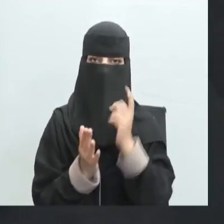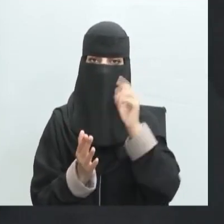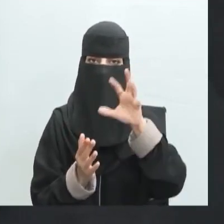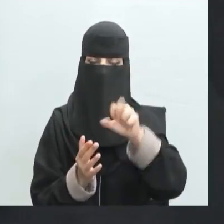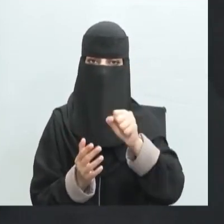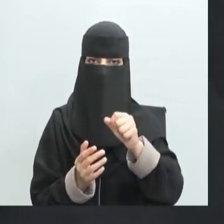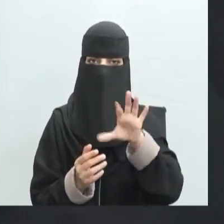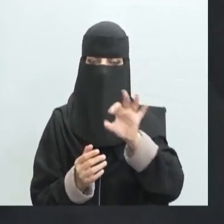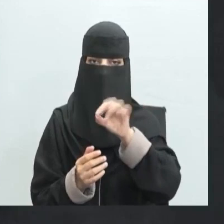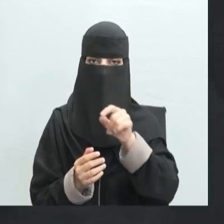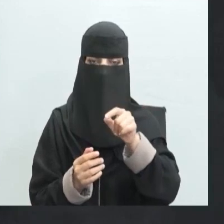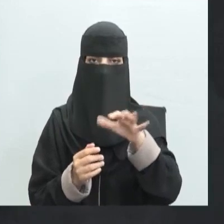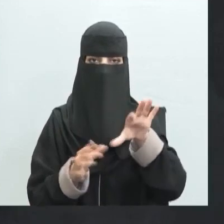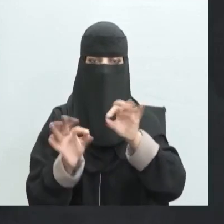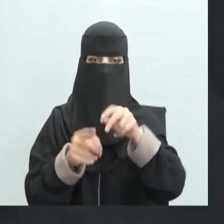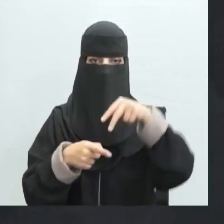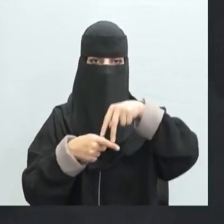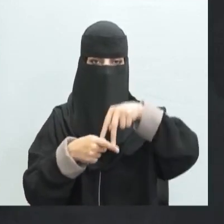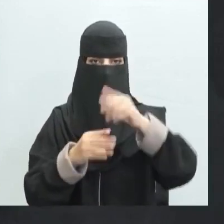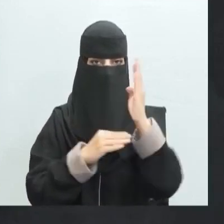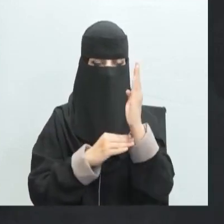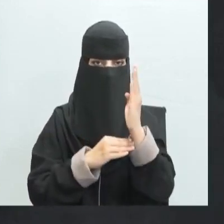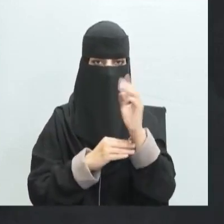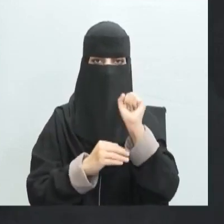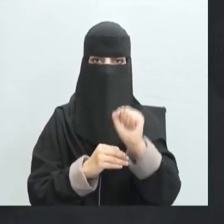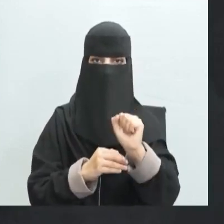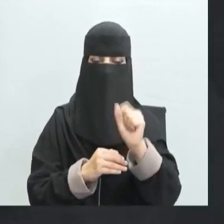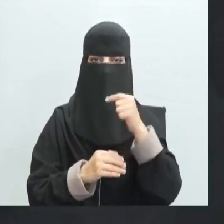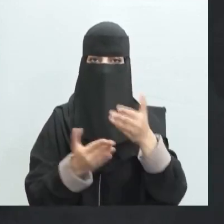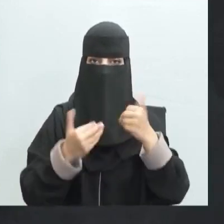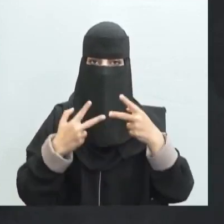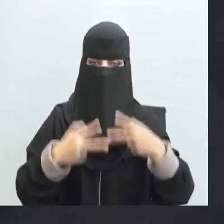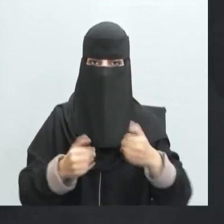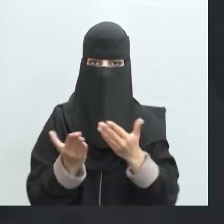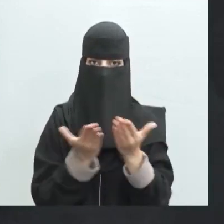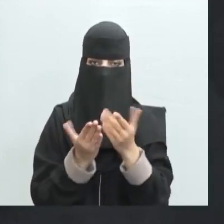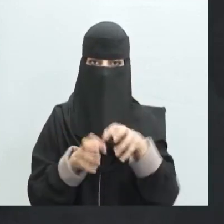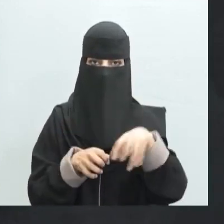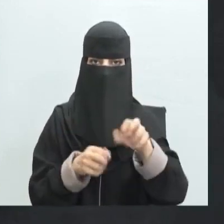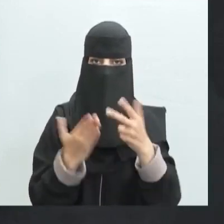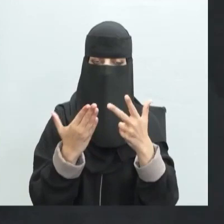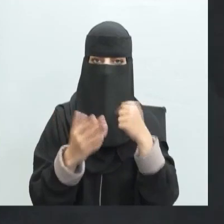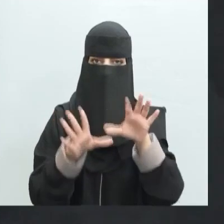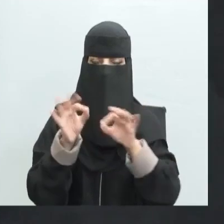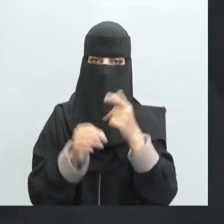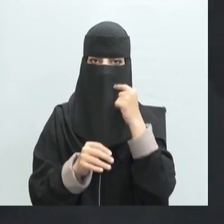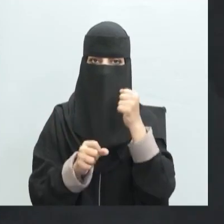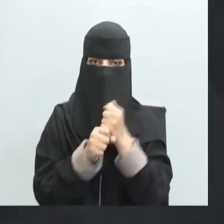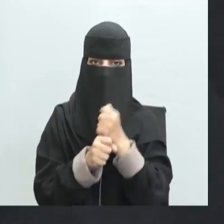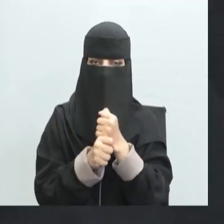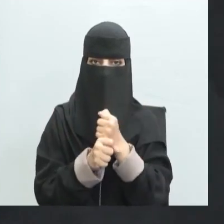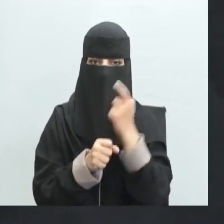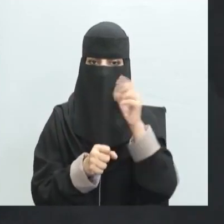واستقصاء لبعض المثلثات قائمه الزاويه الخاصه قبل ان نبدا بدراسه الفصل الثامن نحتاج الى ان نقوم